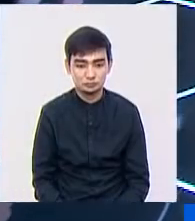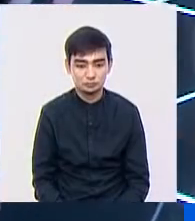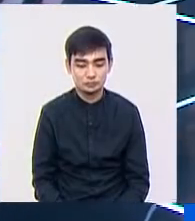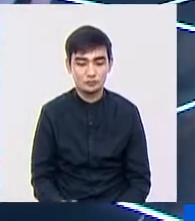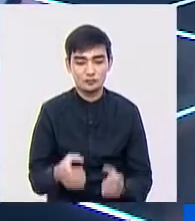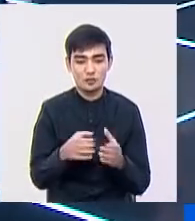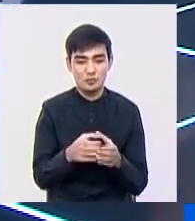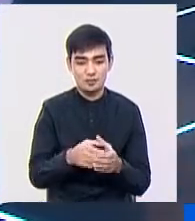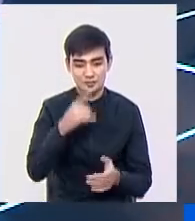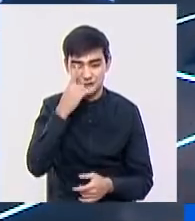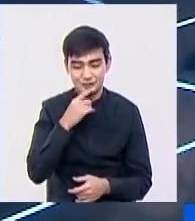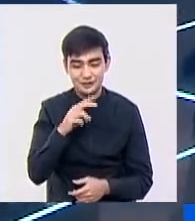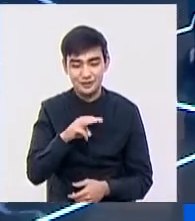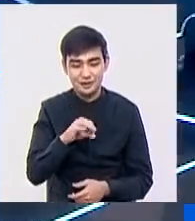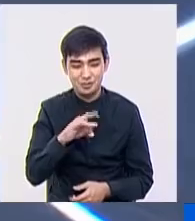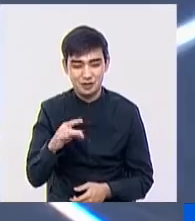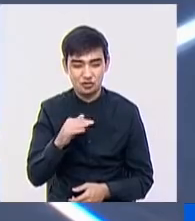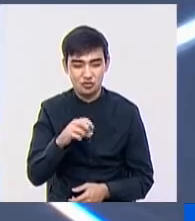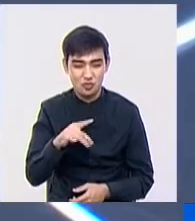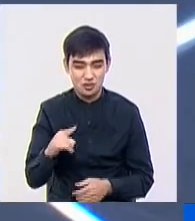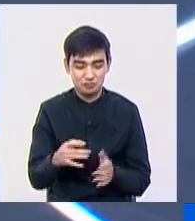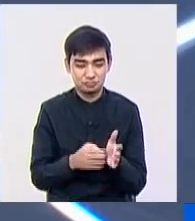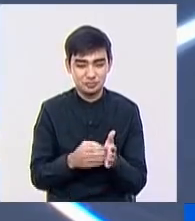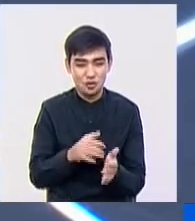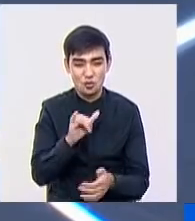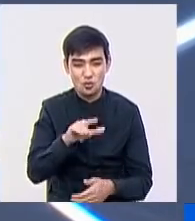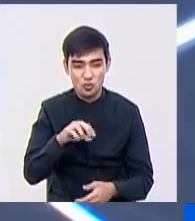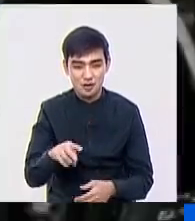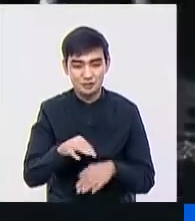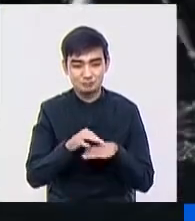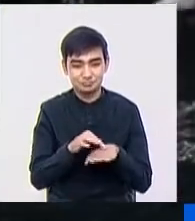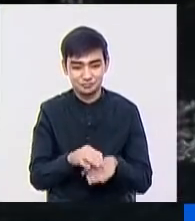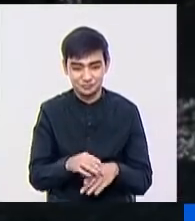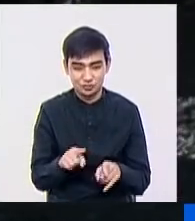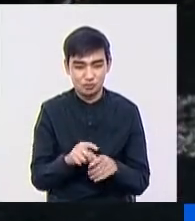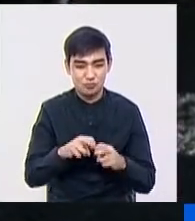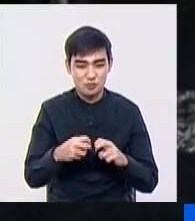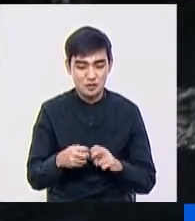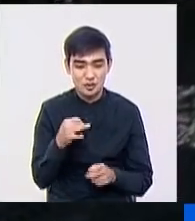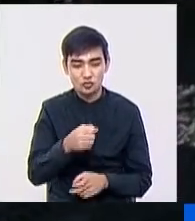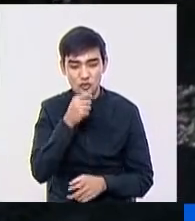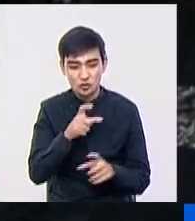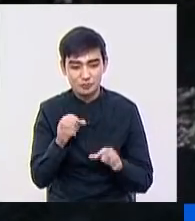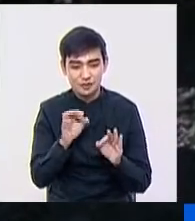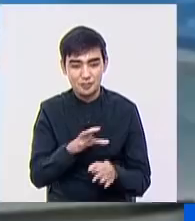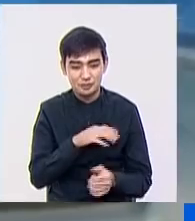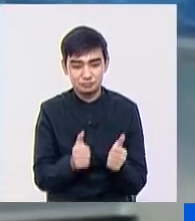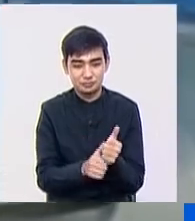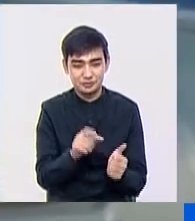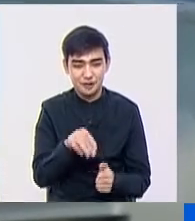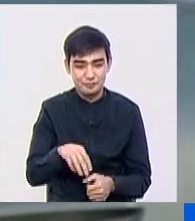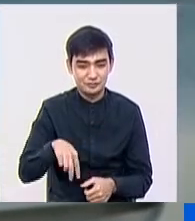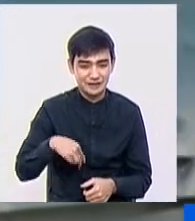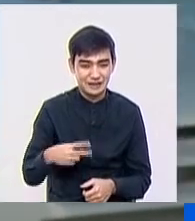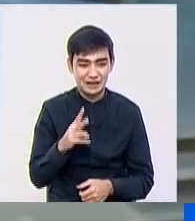В компании «Казахстан Темир Жолы» отрицают нехватку угля из-за проблем с доставкой. Об этом журналистам рассказал заместитель генерального